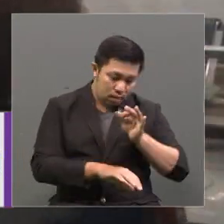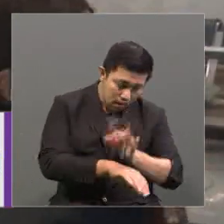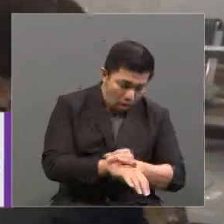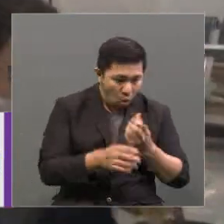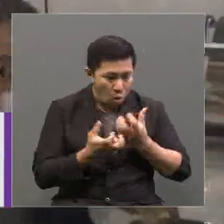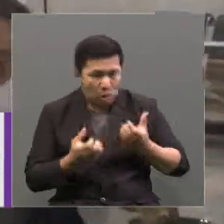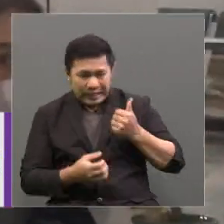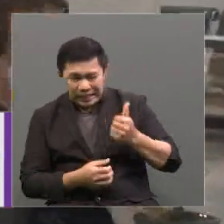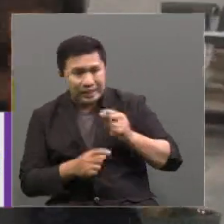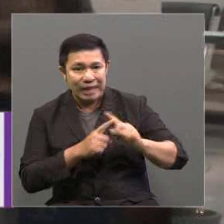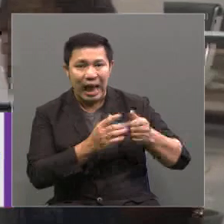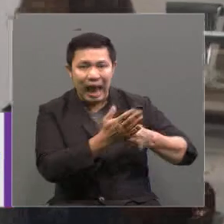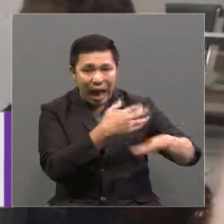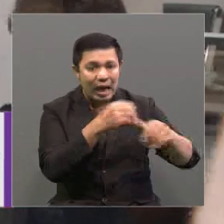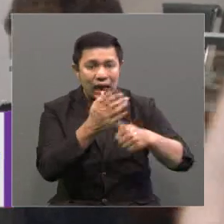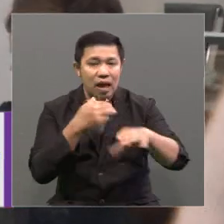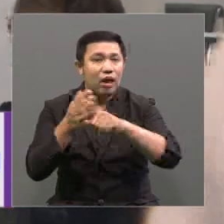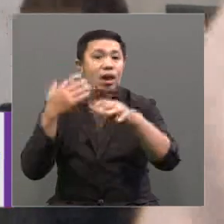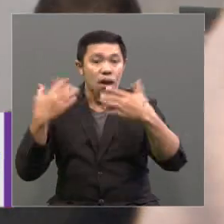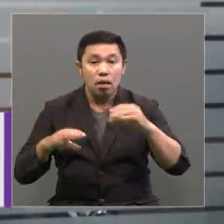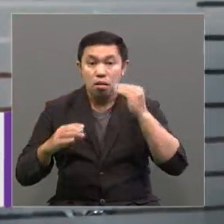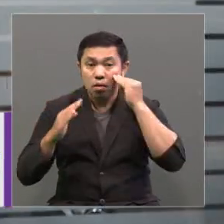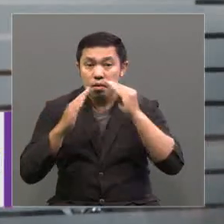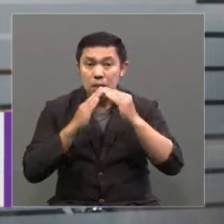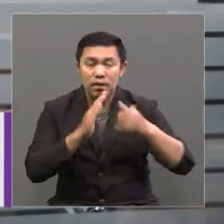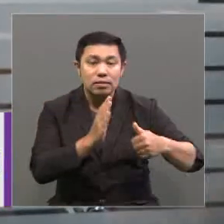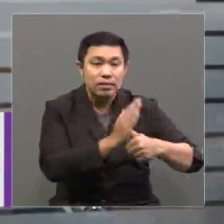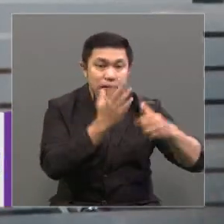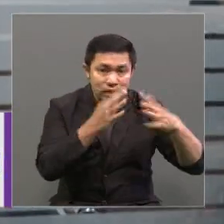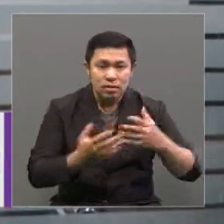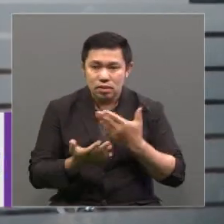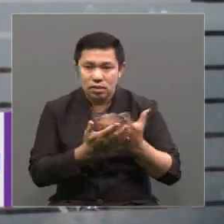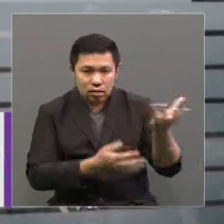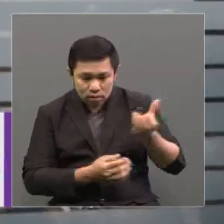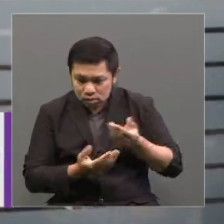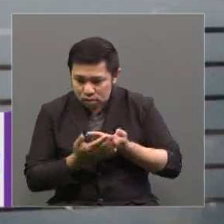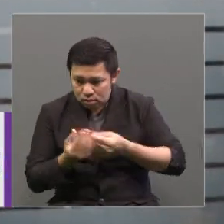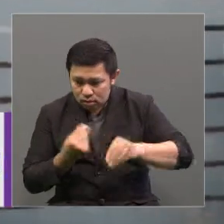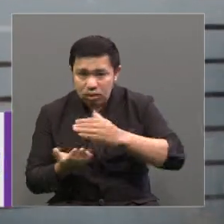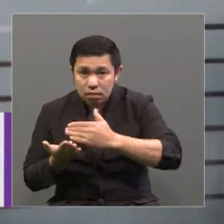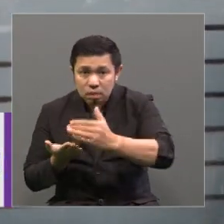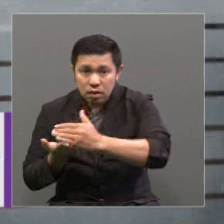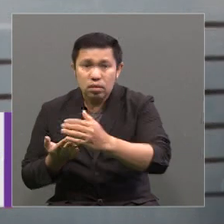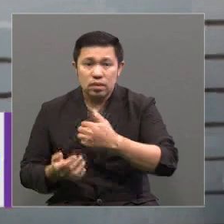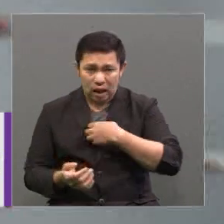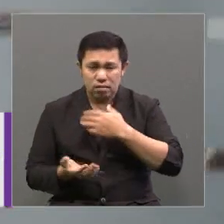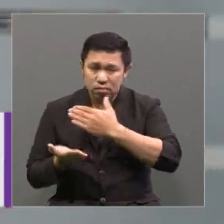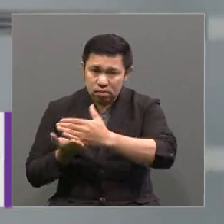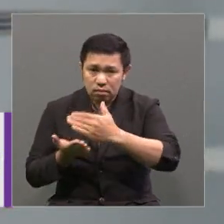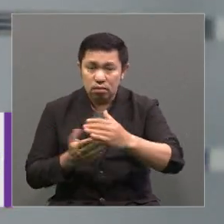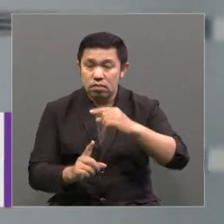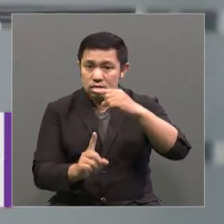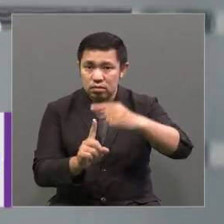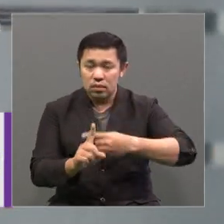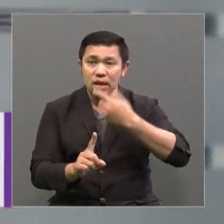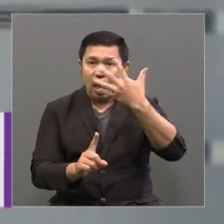พย์สินมีค่าเนี่ยไปขายแล้วนะคะบ้านก็เอาไปจำนองจะได้เอาเงินมาใช้หนี้ให้หมดตั้งใจจะทยอยจ่ายคืนให้ครบภ